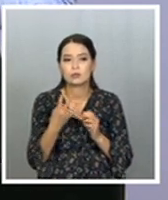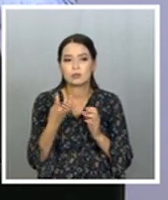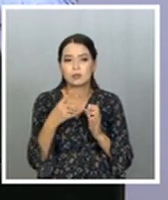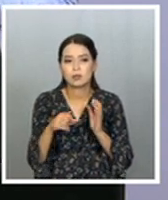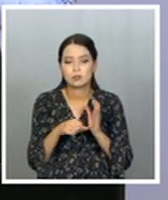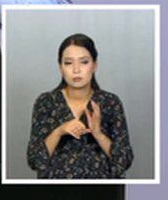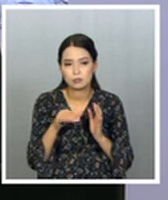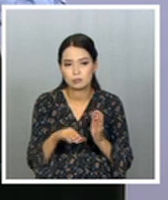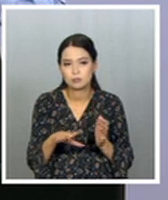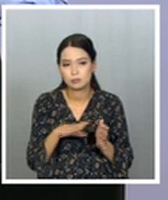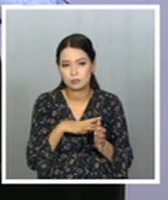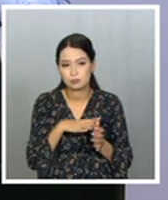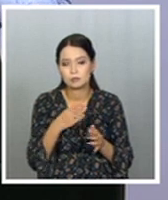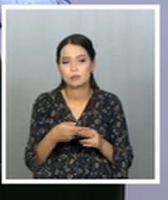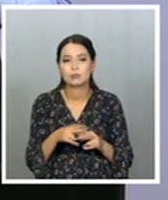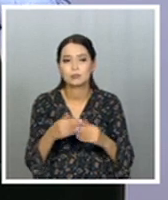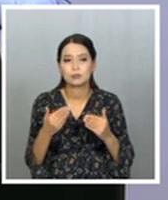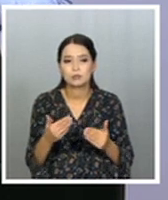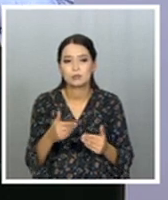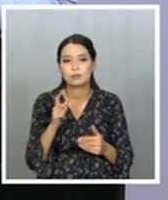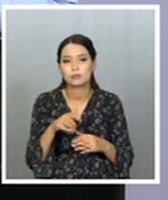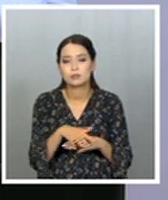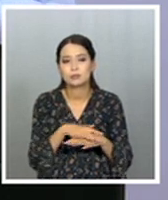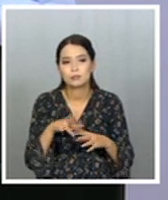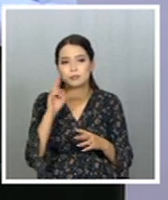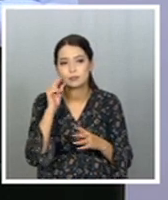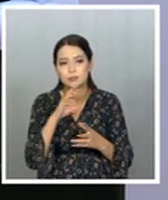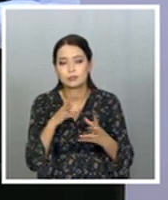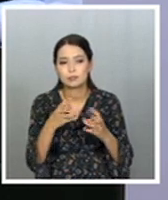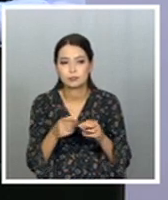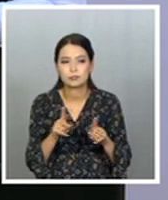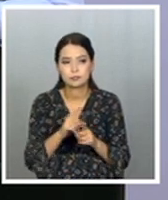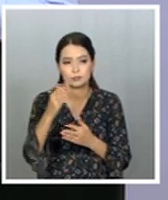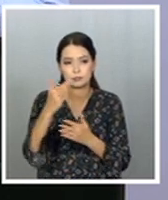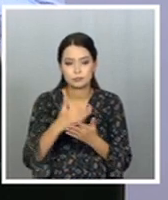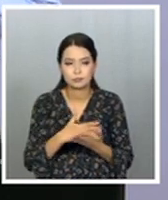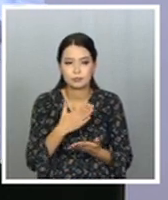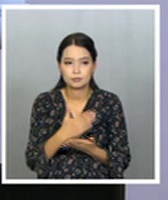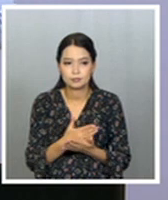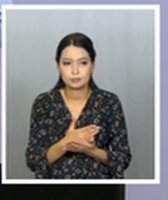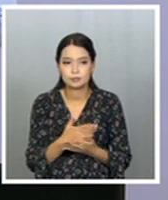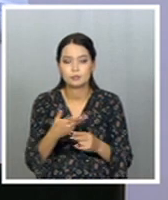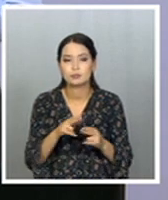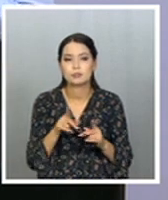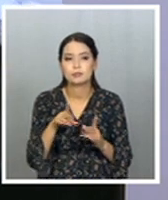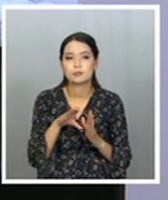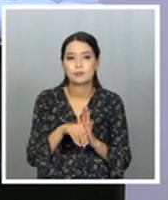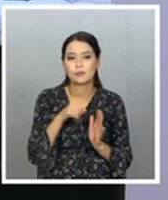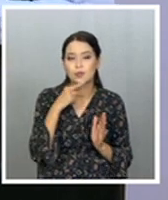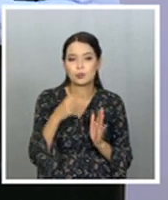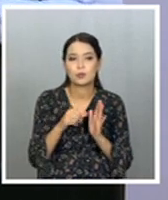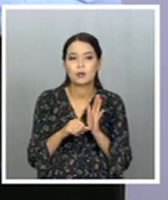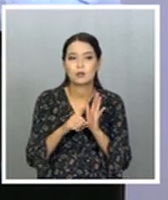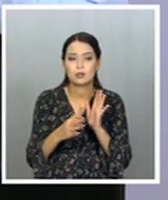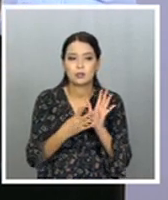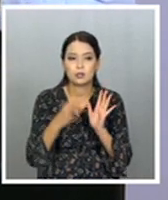446.323 болып, яғни ол жердегі халықтардың құрамы мынадай етіп жіктелді. Оның ішінде орыстар